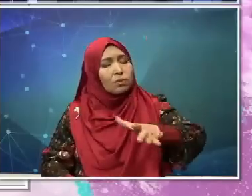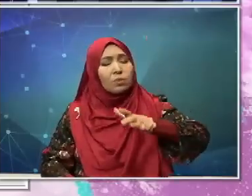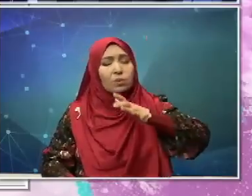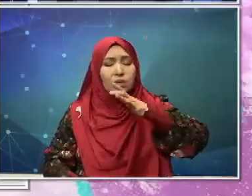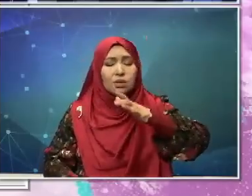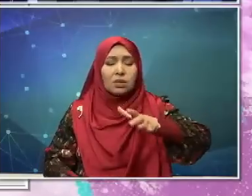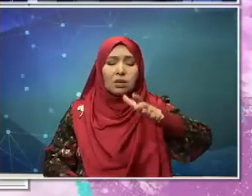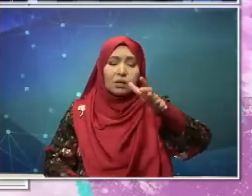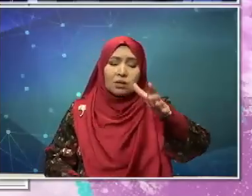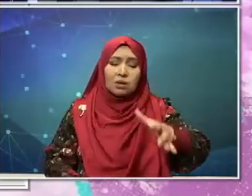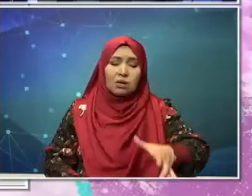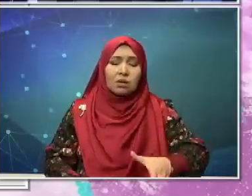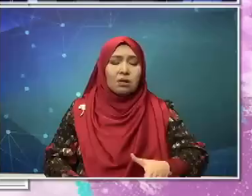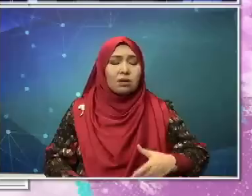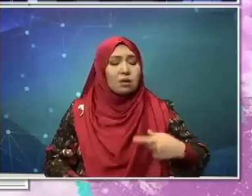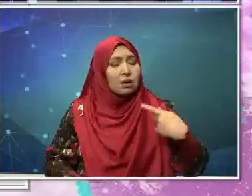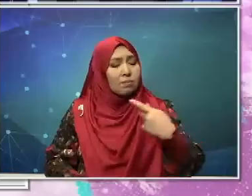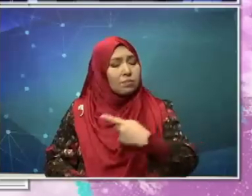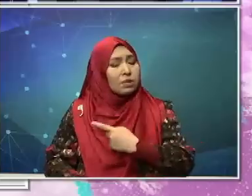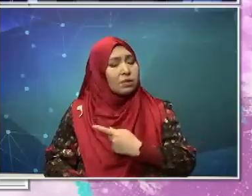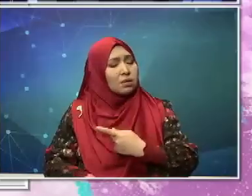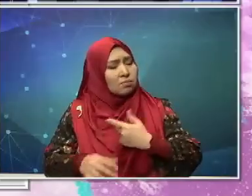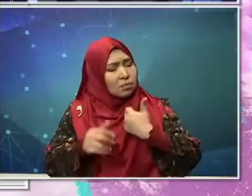Ana ala